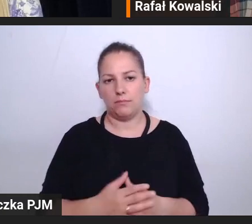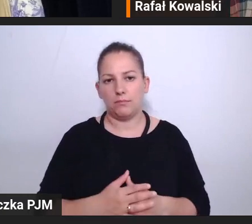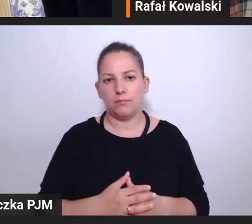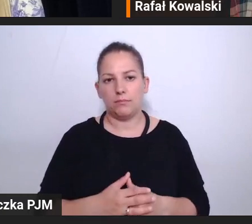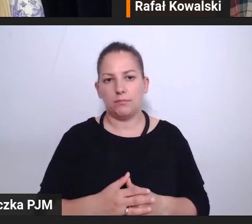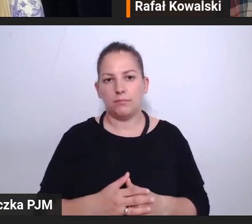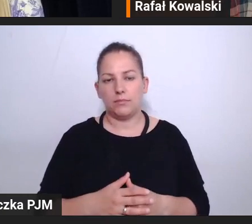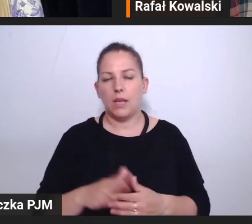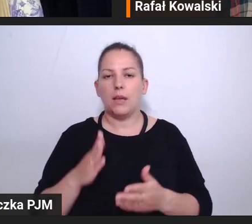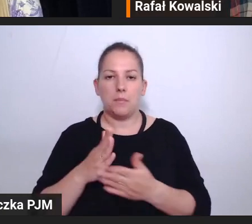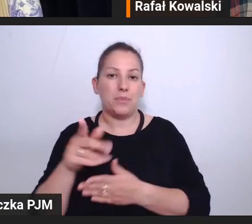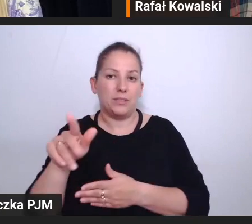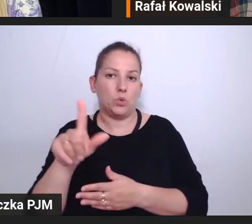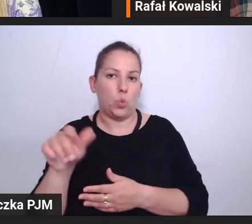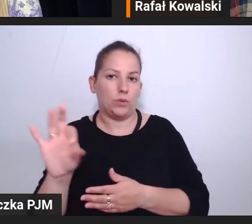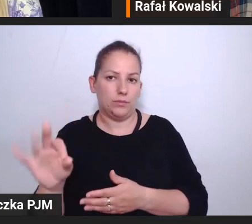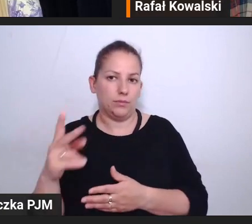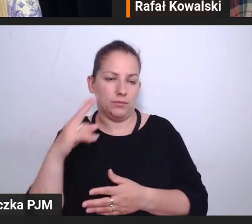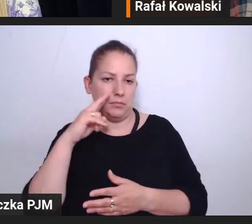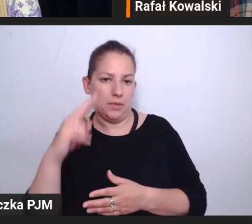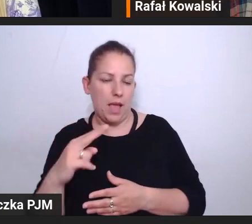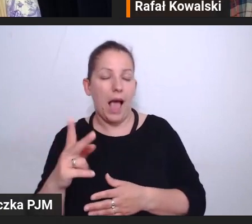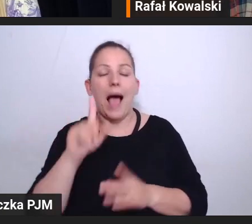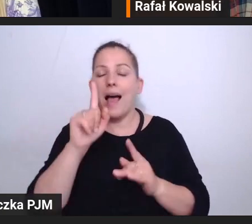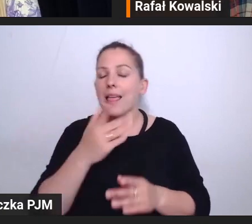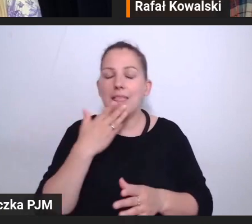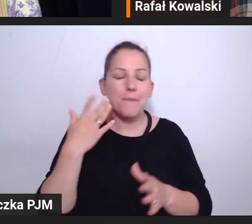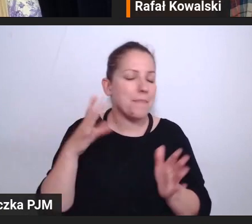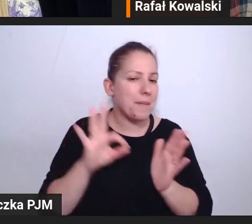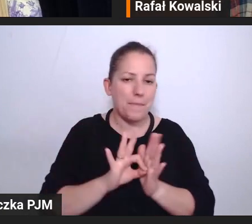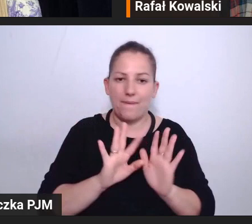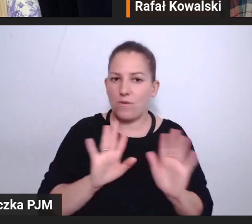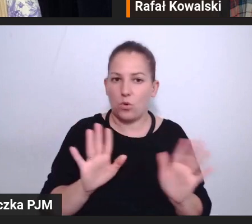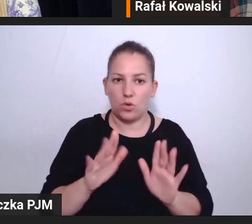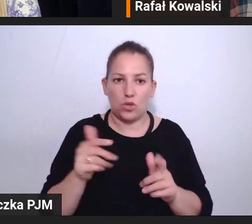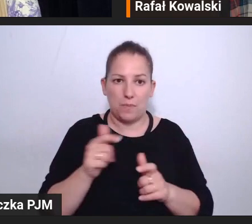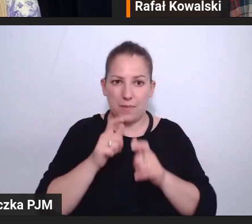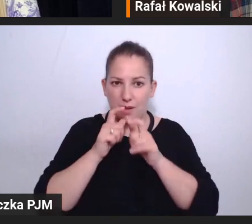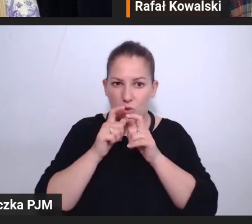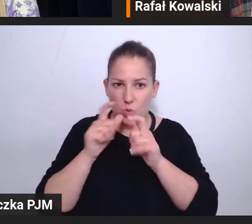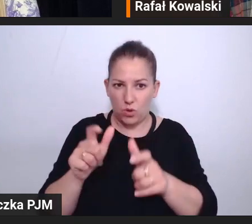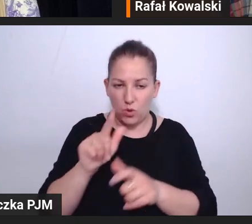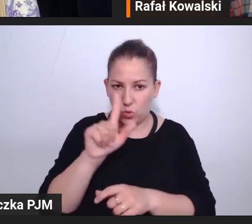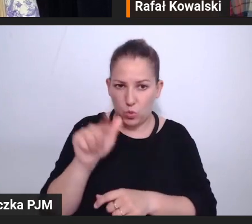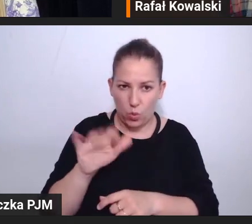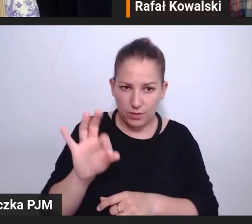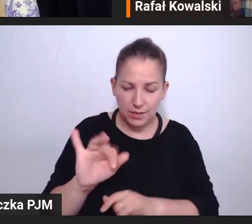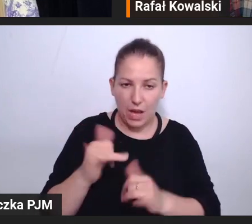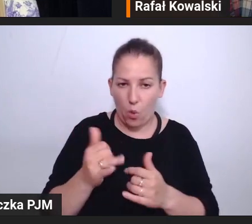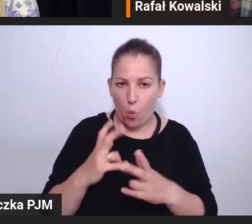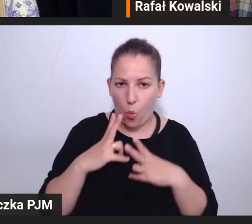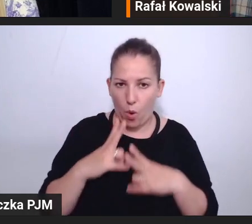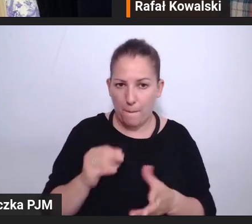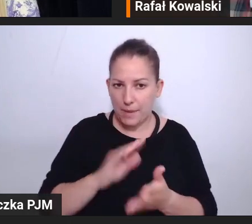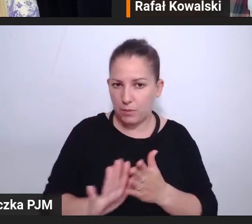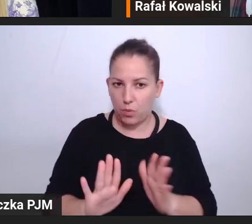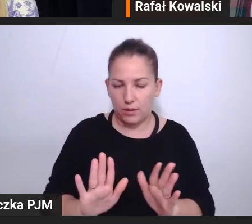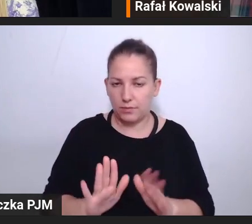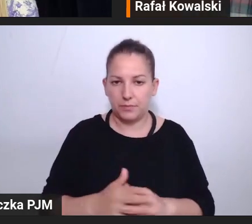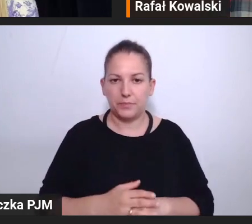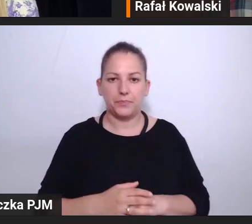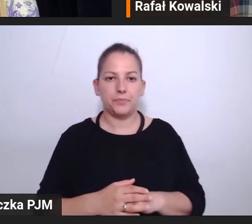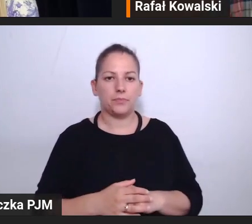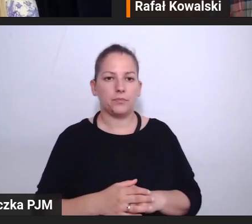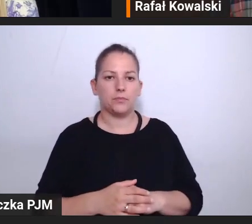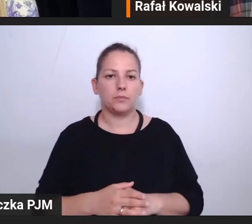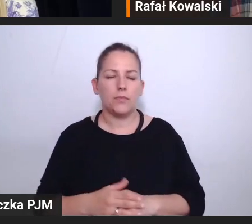Przez ZUS. Natomiast nie mam pewności, czy to należy zgłosić do ZUS-u jako urlop bezpłatny. To